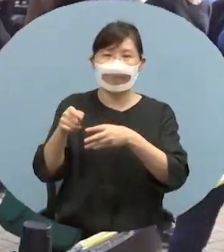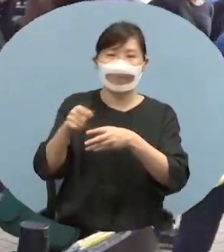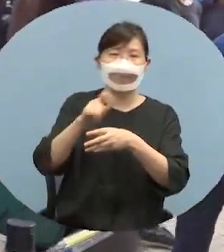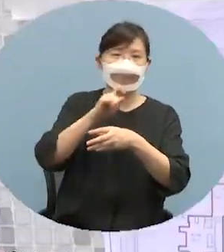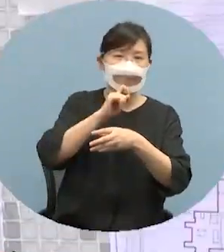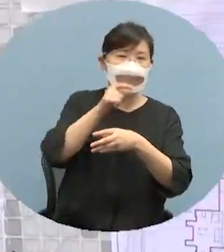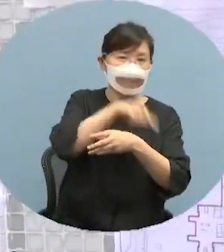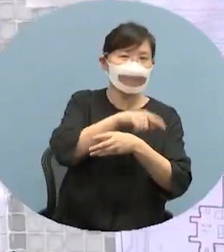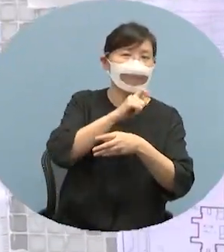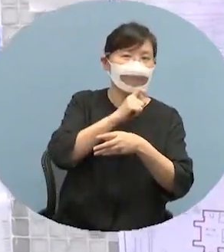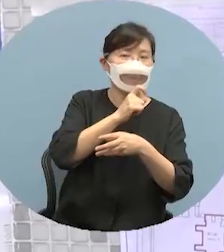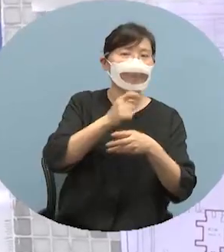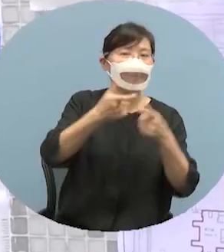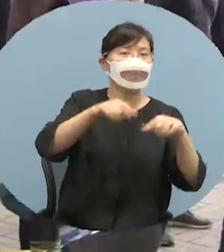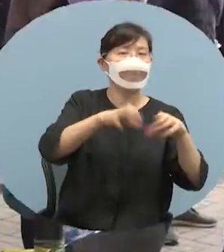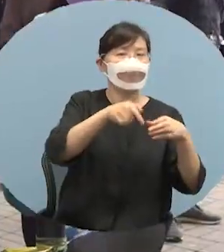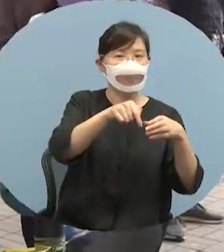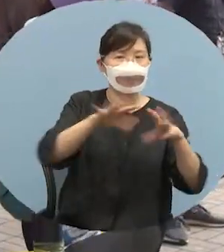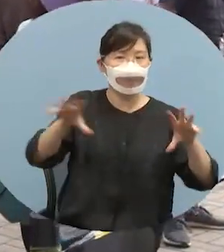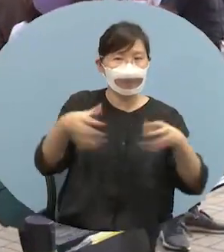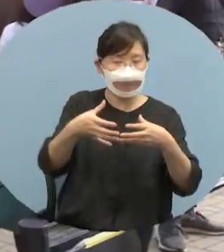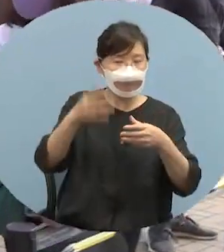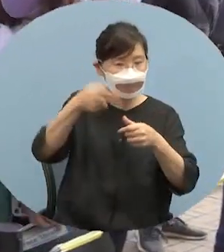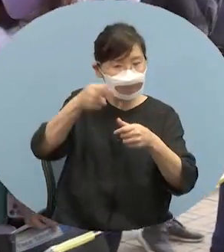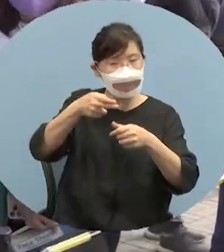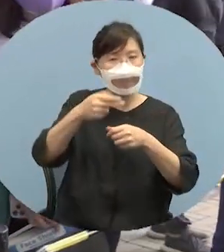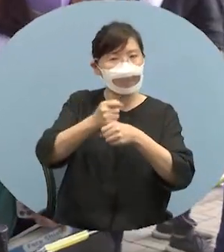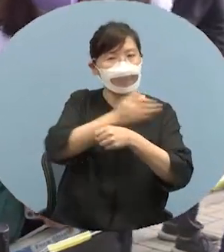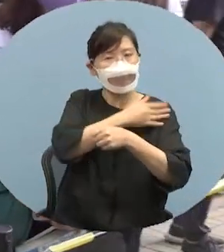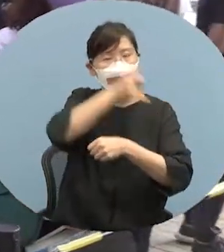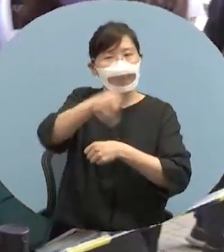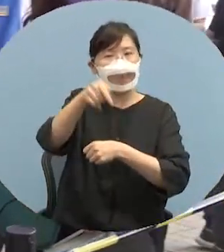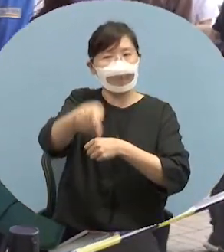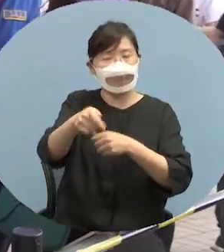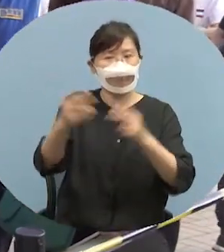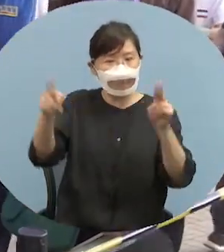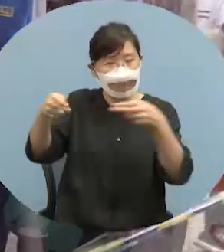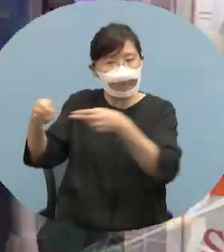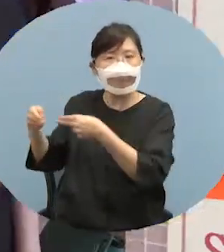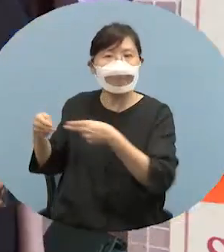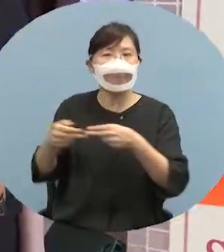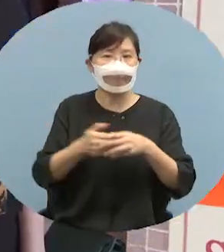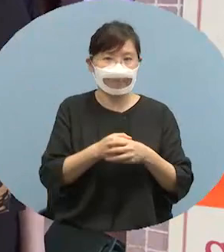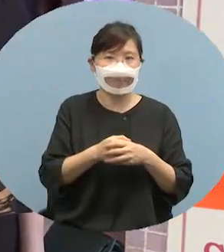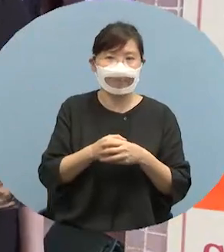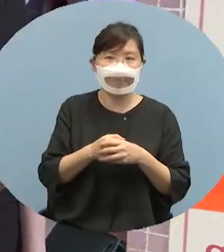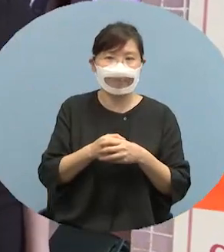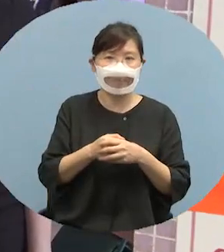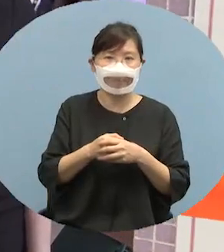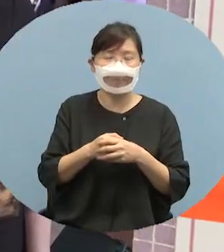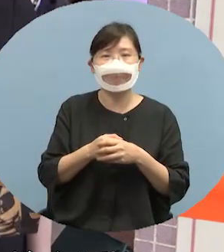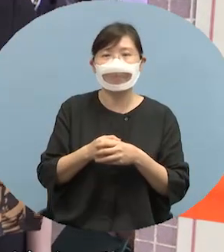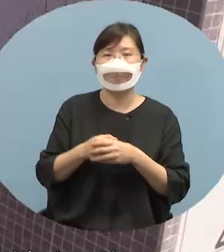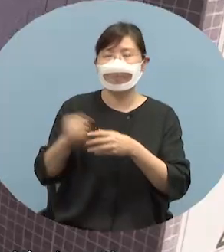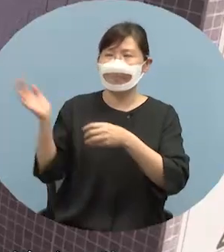管理處和庫務處牽頭統籌和執行翠寧花園裡面不同樓宇的圍封強檢行動。自第五波疫情